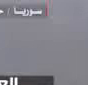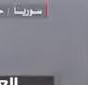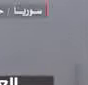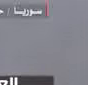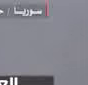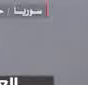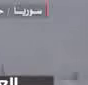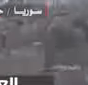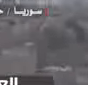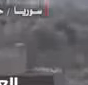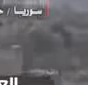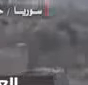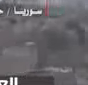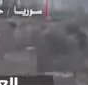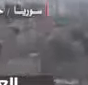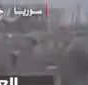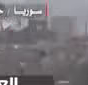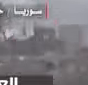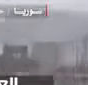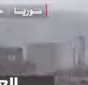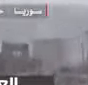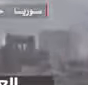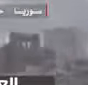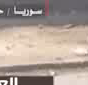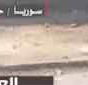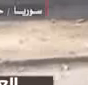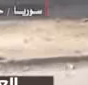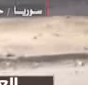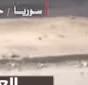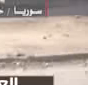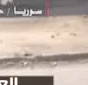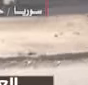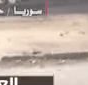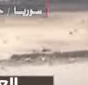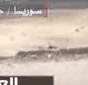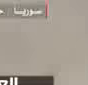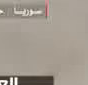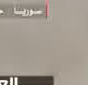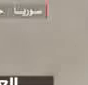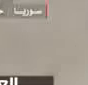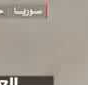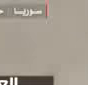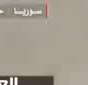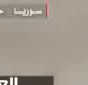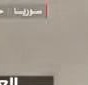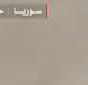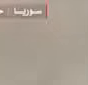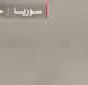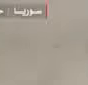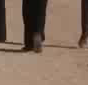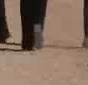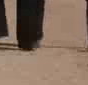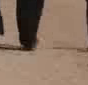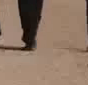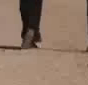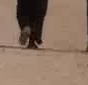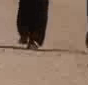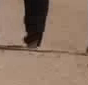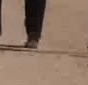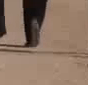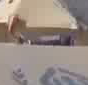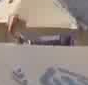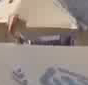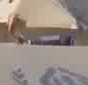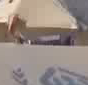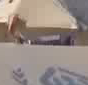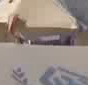تصاعد الهجمات العسكرية في محيط حلب، والأمم المتحدة تصرح بأن السكان في المناطق المحاصرة من المدينة يواجهون